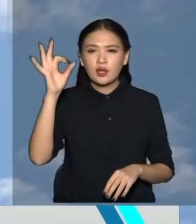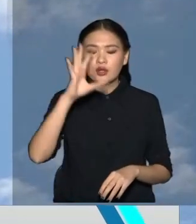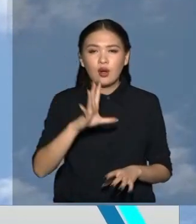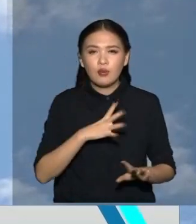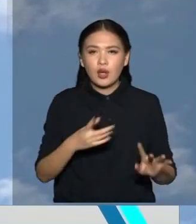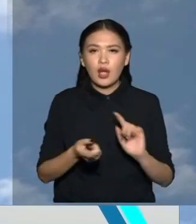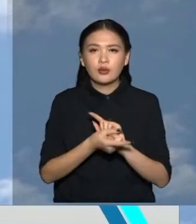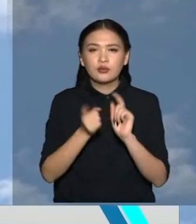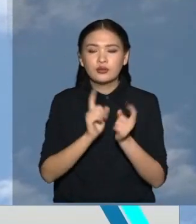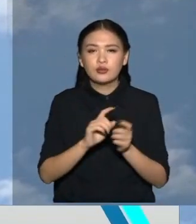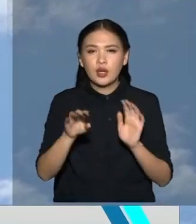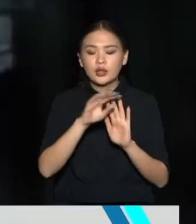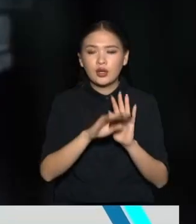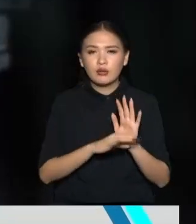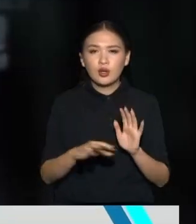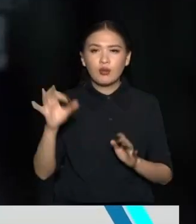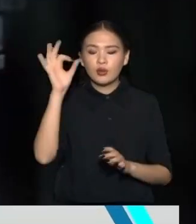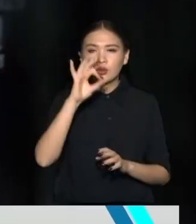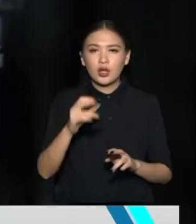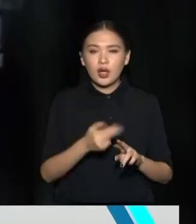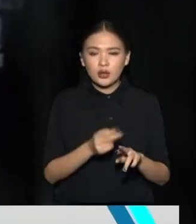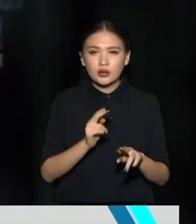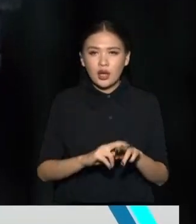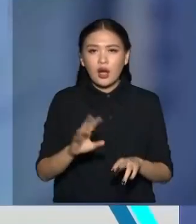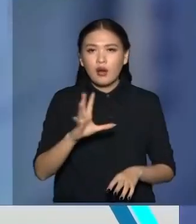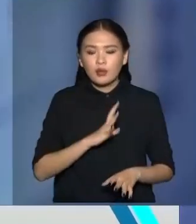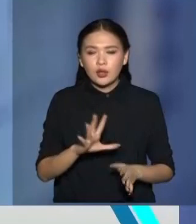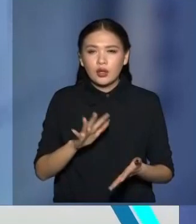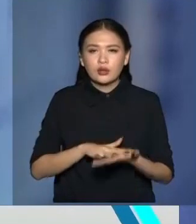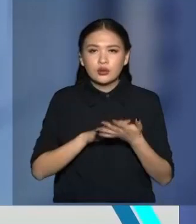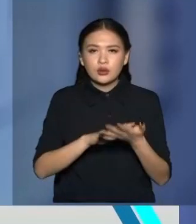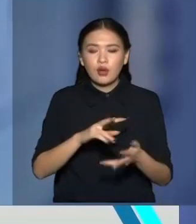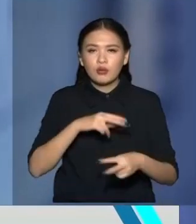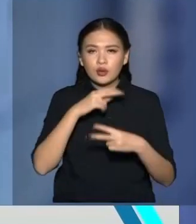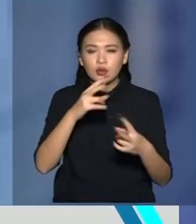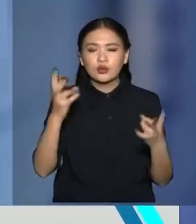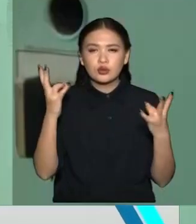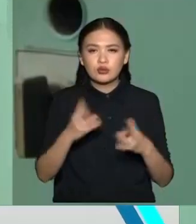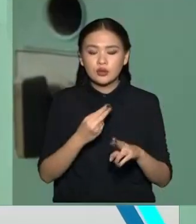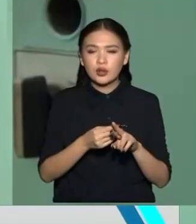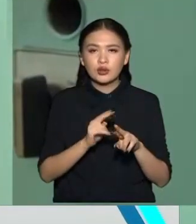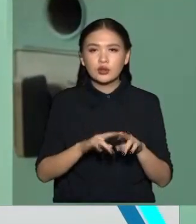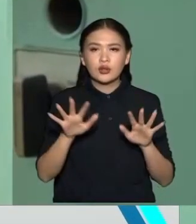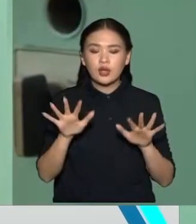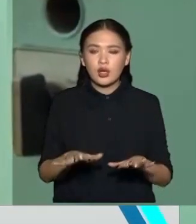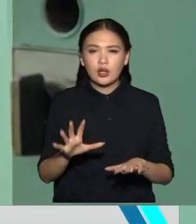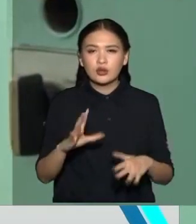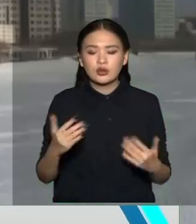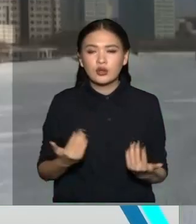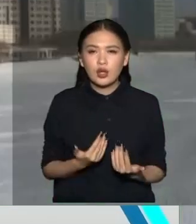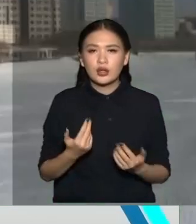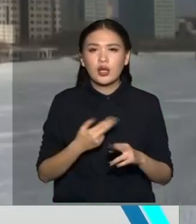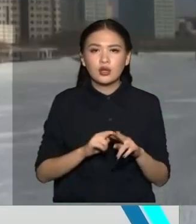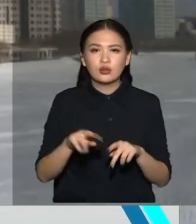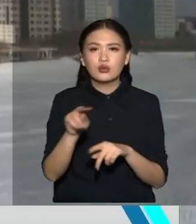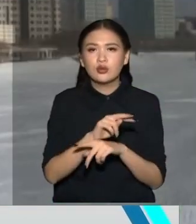айырбастау бағдарламасы бойынша коммуналдық кәсіпорындардан түсетін әрбір өтінімді мұқият тексеру тиіс. Жергілікті әкімдіктер тұрғын үй инфрақұрылымын